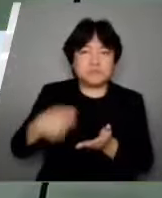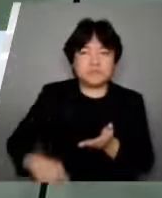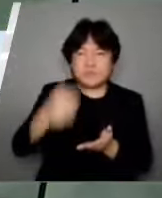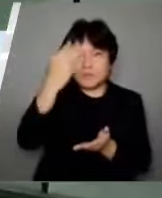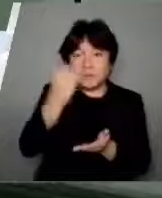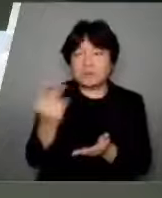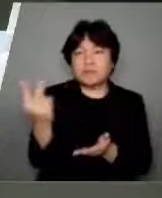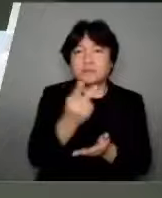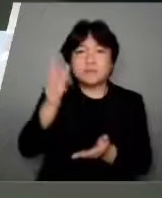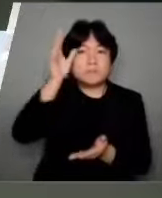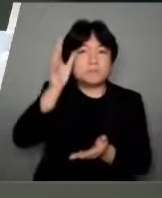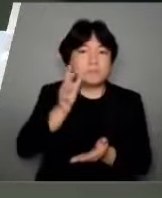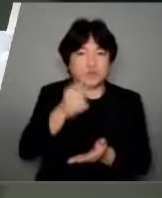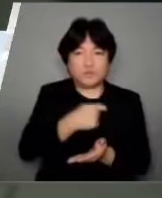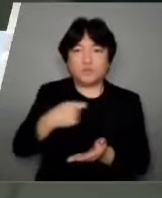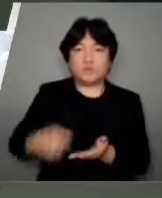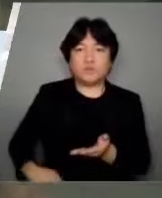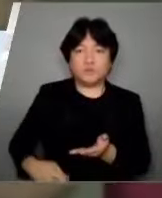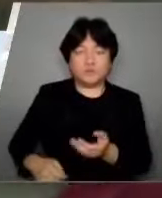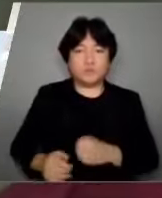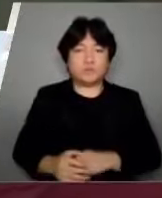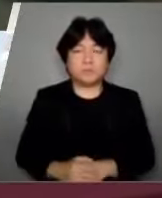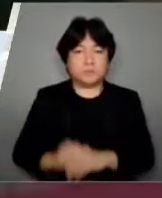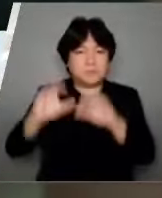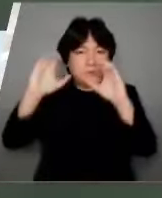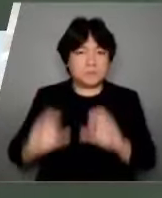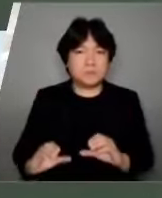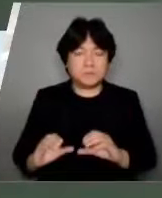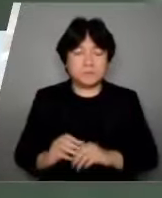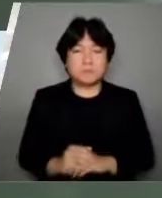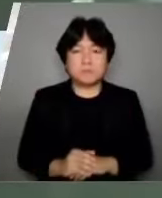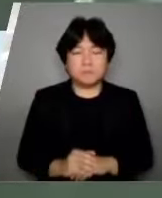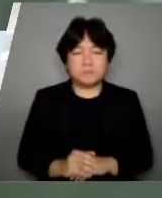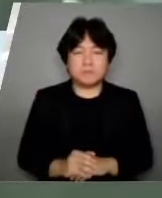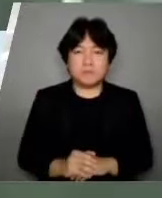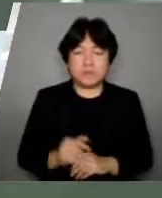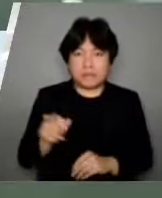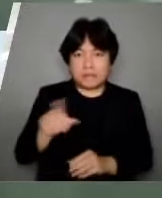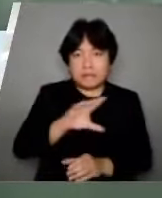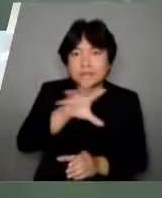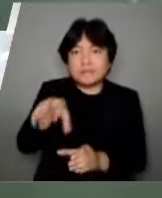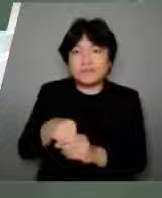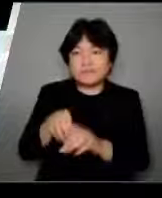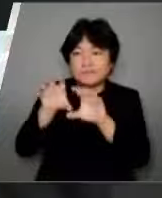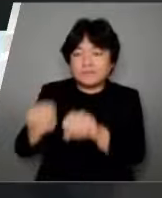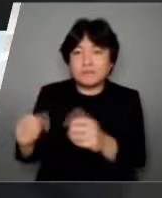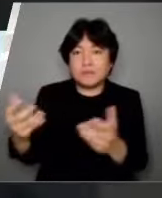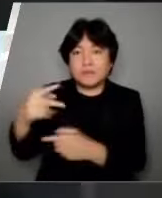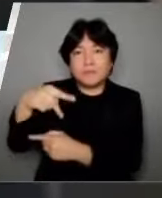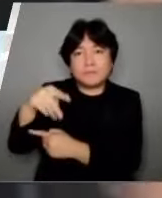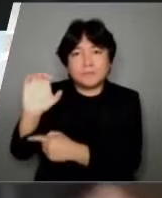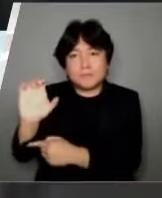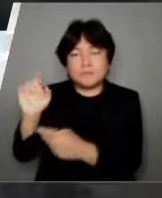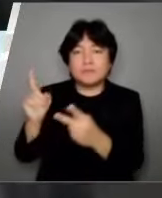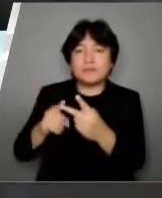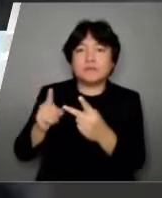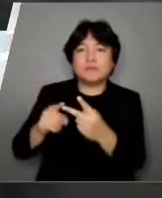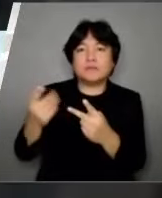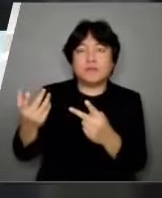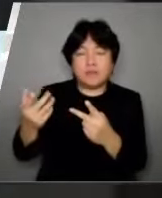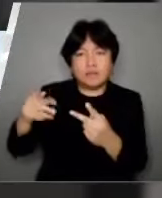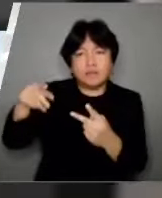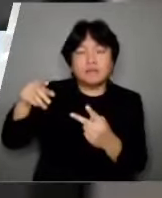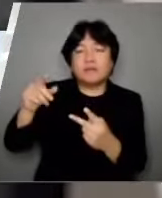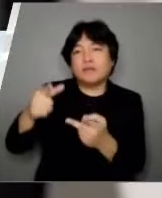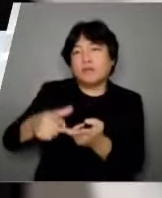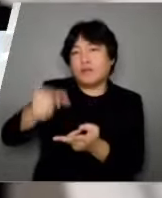magulang sa 33 Chinese national na nahuli sa mga POGO sa Pasay at Bambantarlac. Dahil jus sanguinis ang